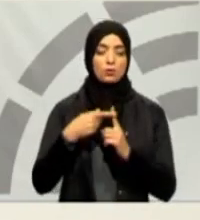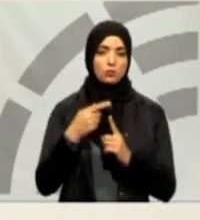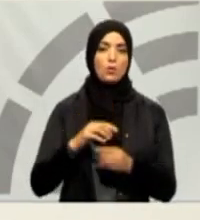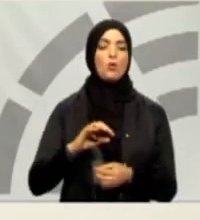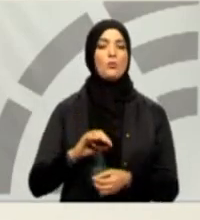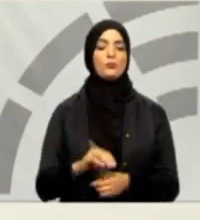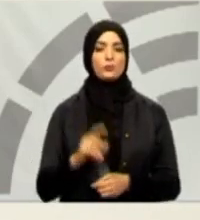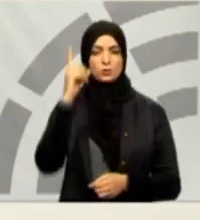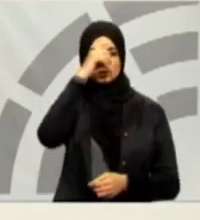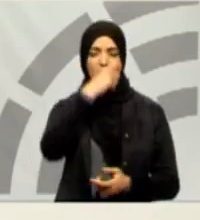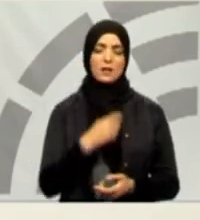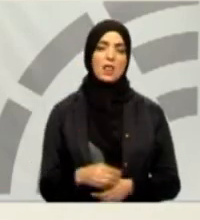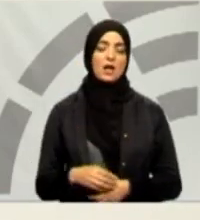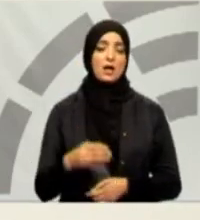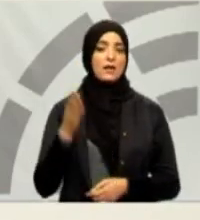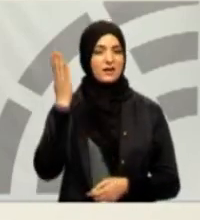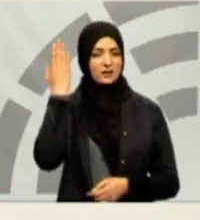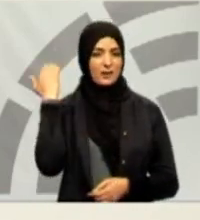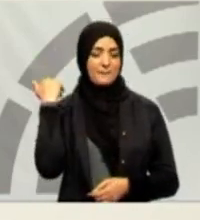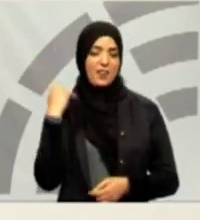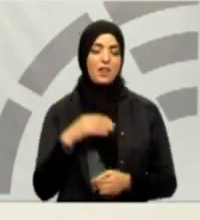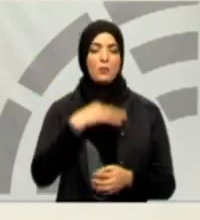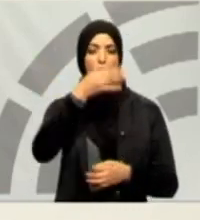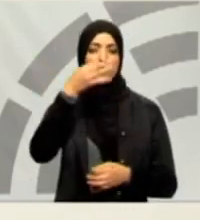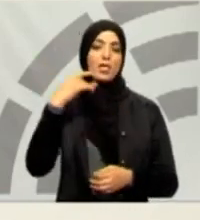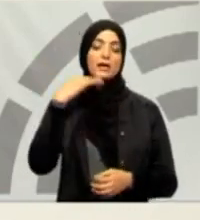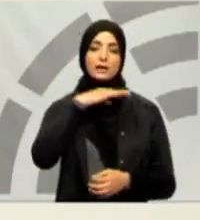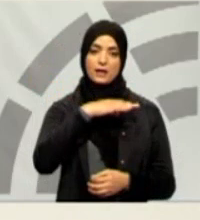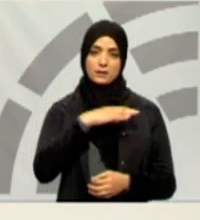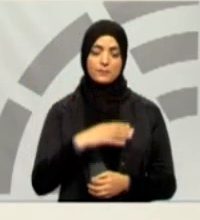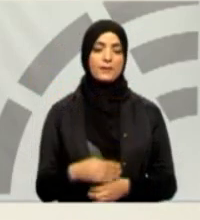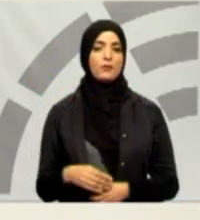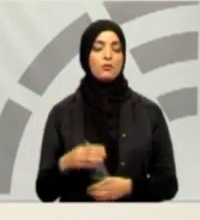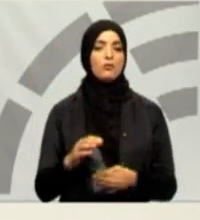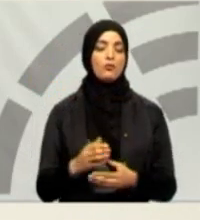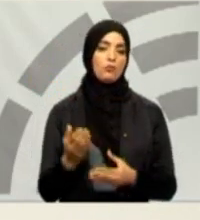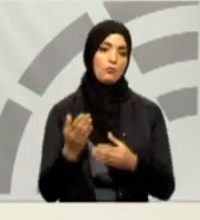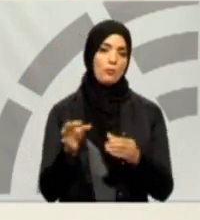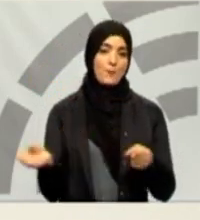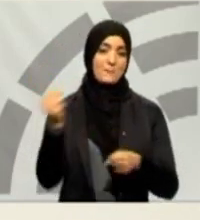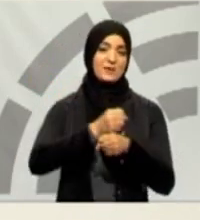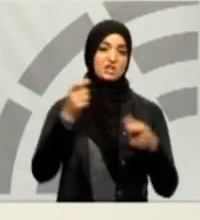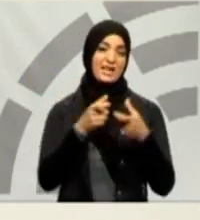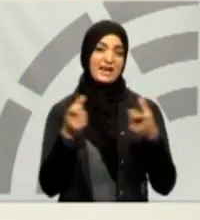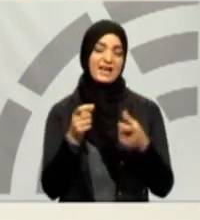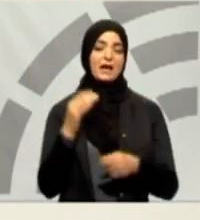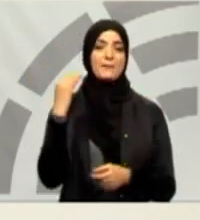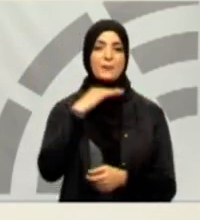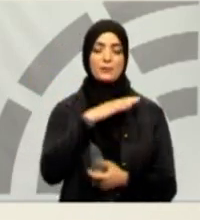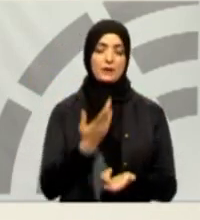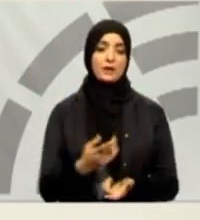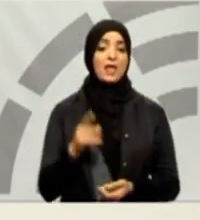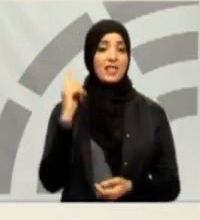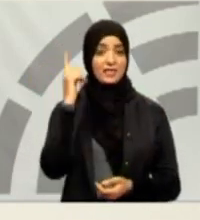مليتوا الخطابات المملوءه بالوعود الكاذبه والمشاريع الوهميه ولكن نعرف زياده غيرتكم على بلادكم